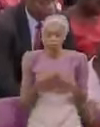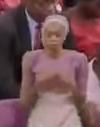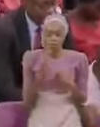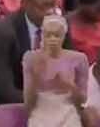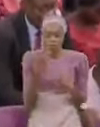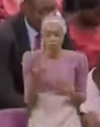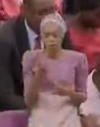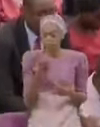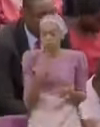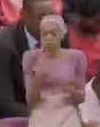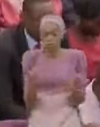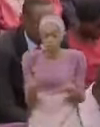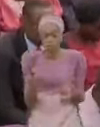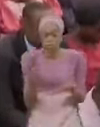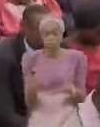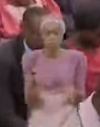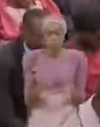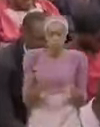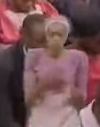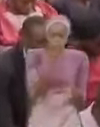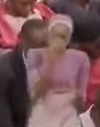réponses dans les